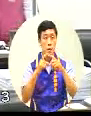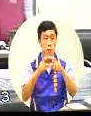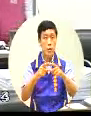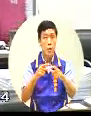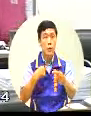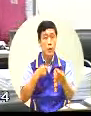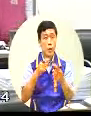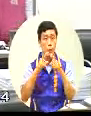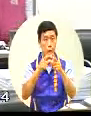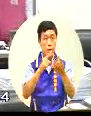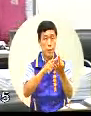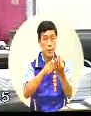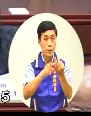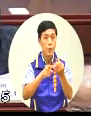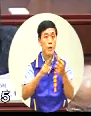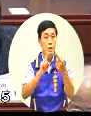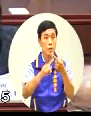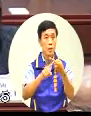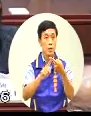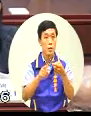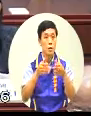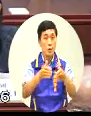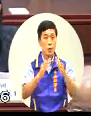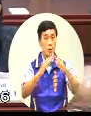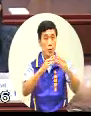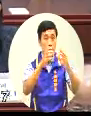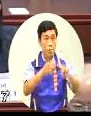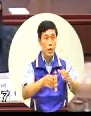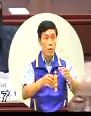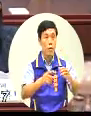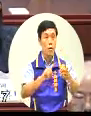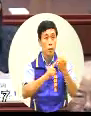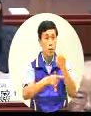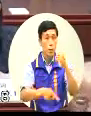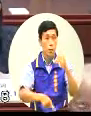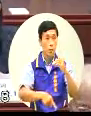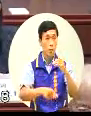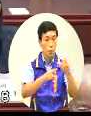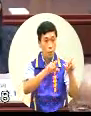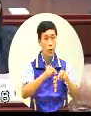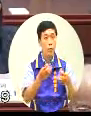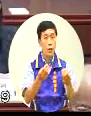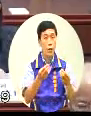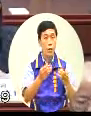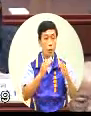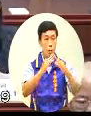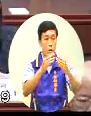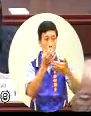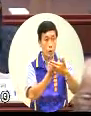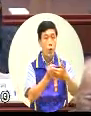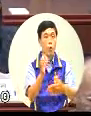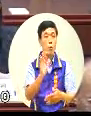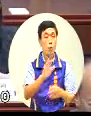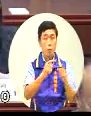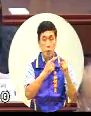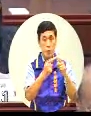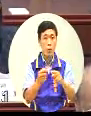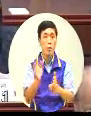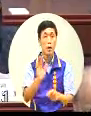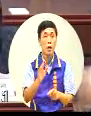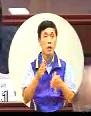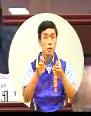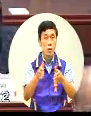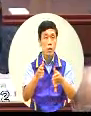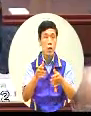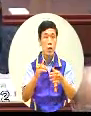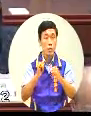几点说一个说明。第一个，违建就是不合法的，它没有办法永续存在，现在基于一些人力等等，